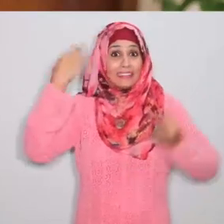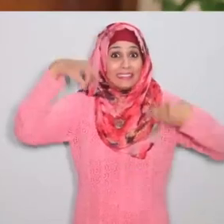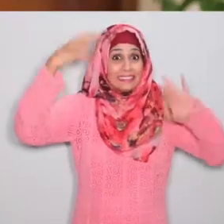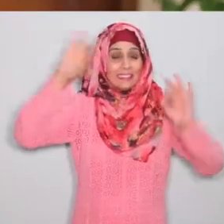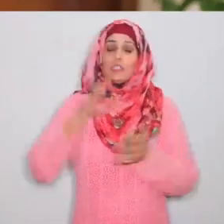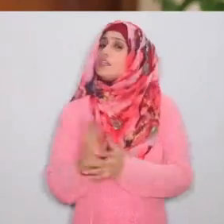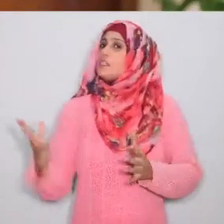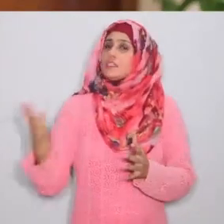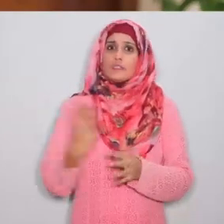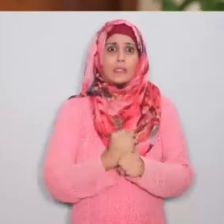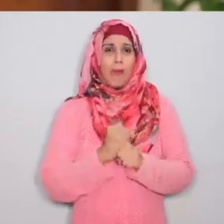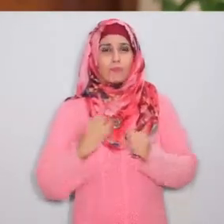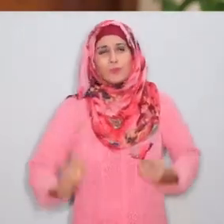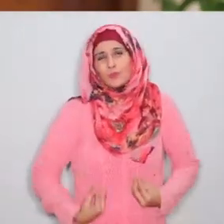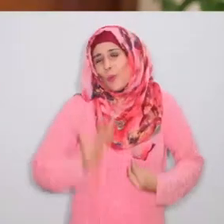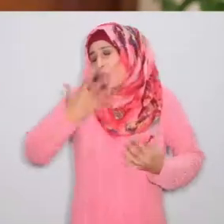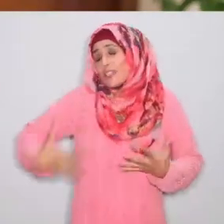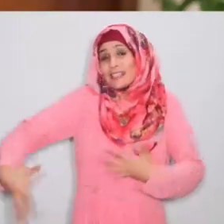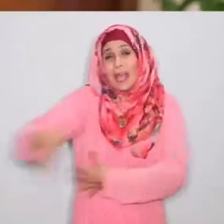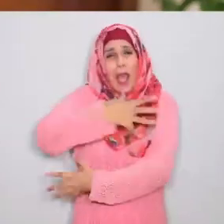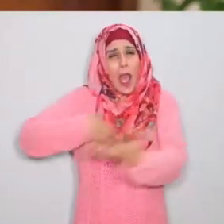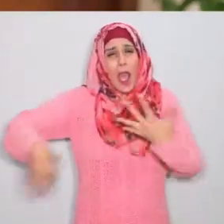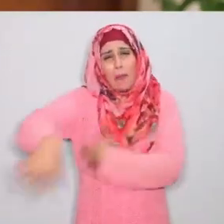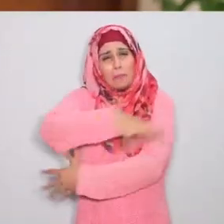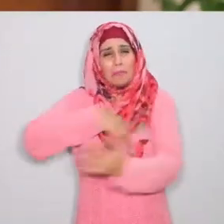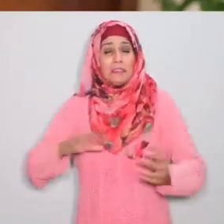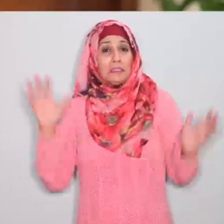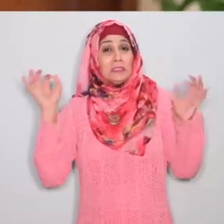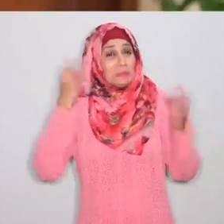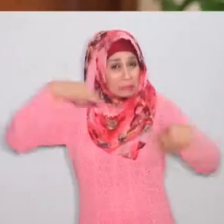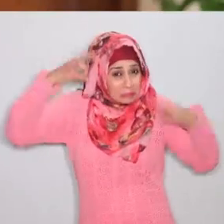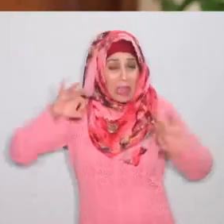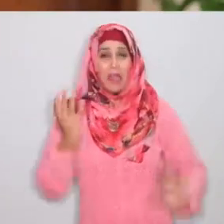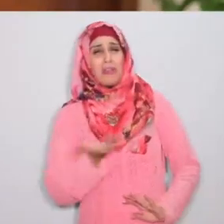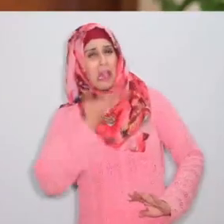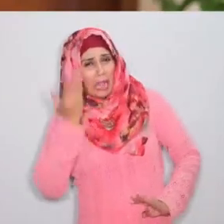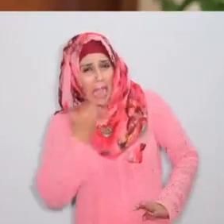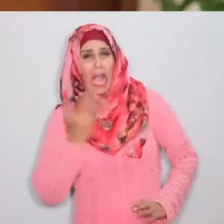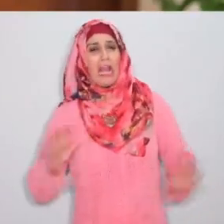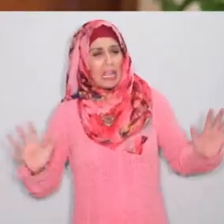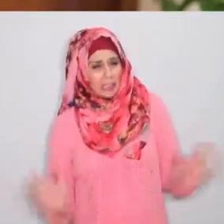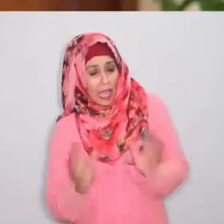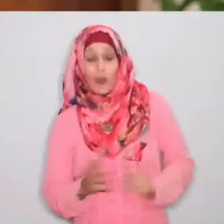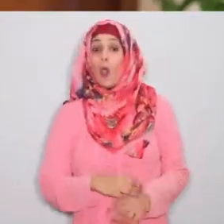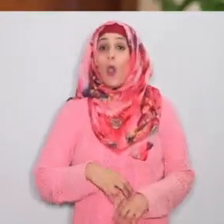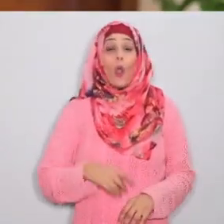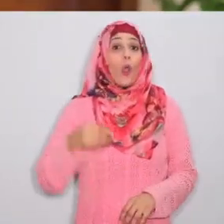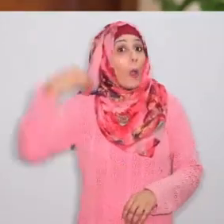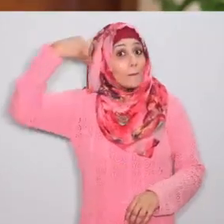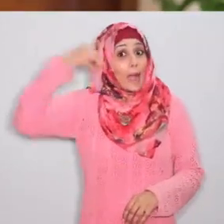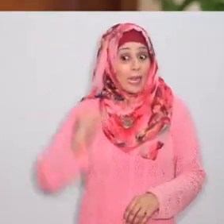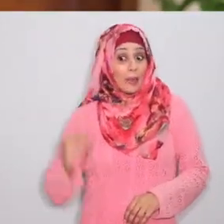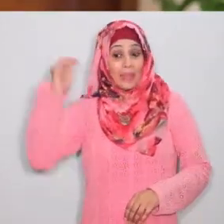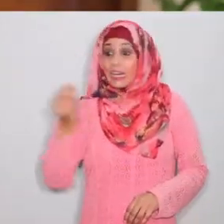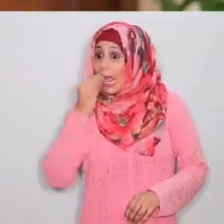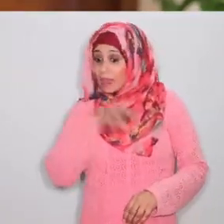बाद तो एक मेले जैसा माहौल बन गया। सब नाचने गाने भी लगे और बकरी भी का लाया हुआ खाना भी खाने पीने